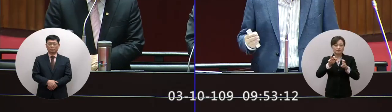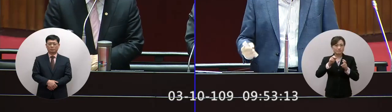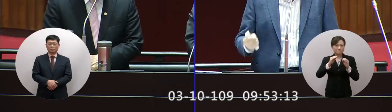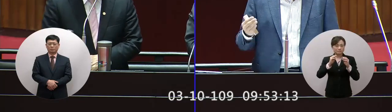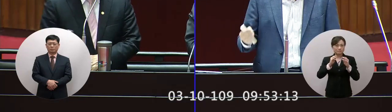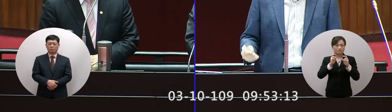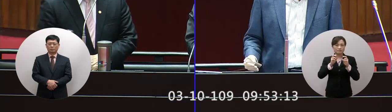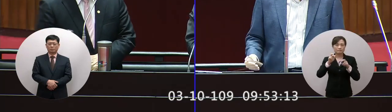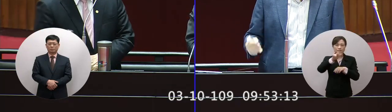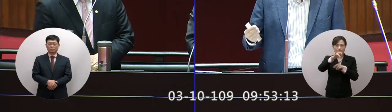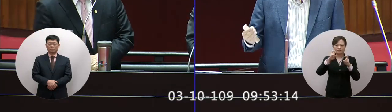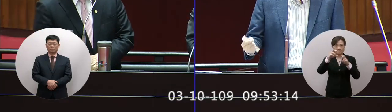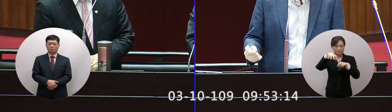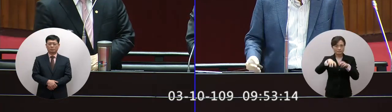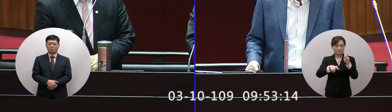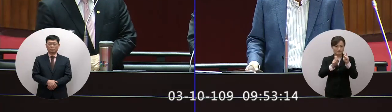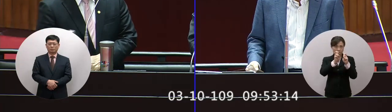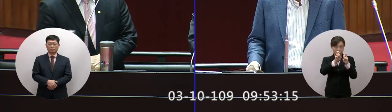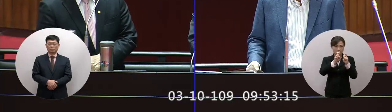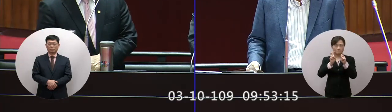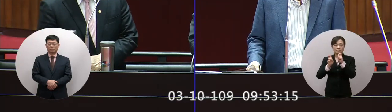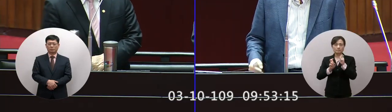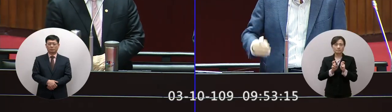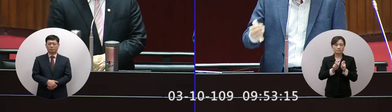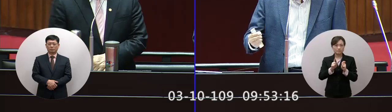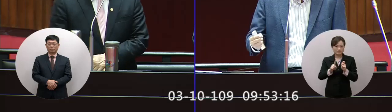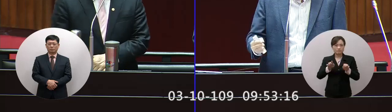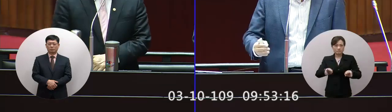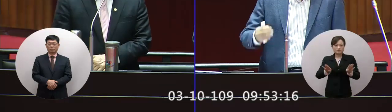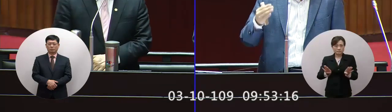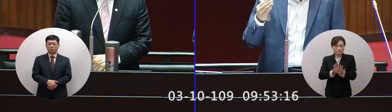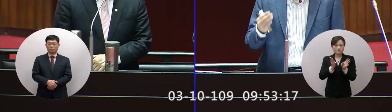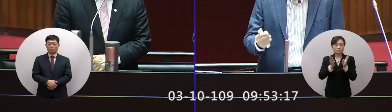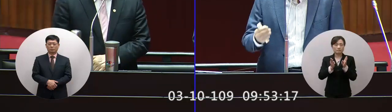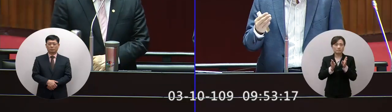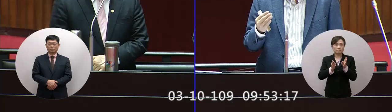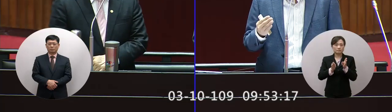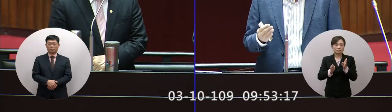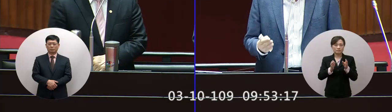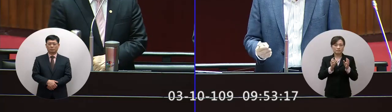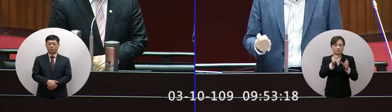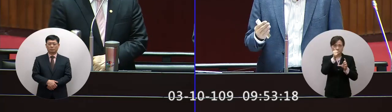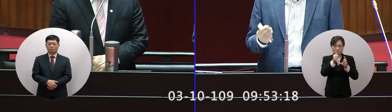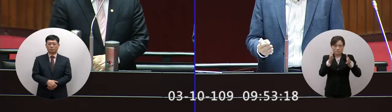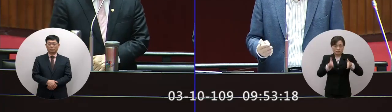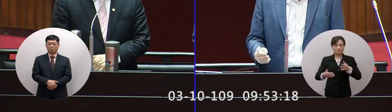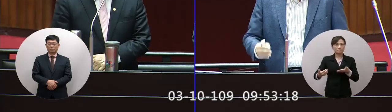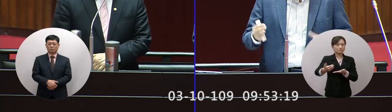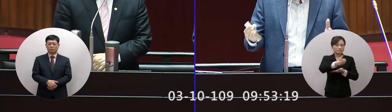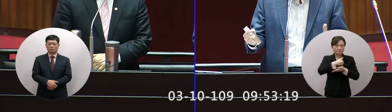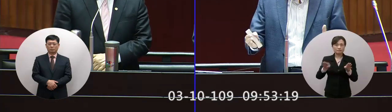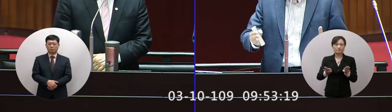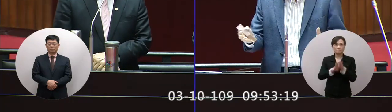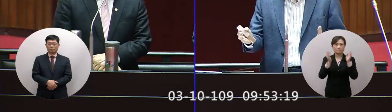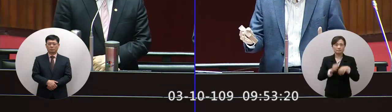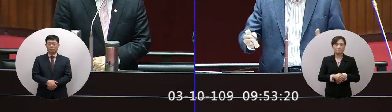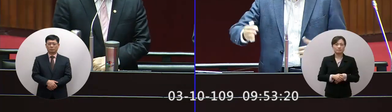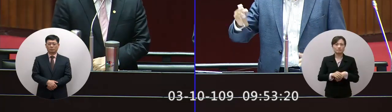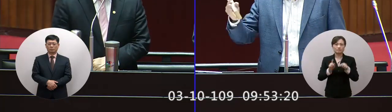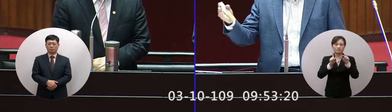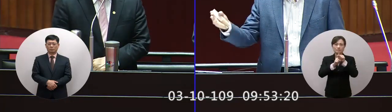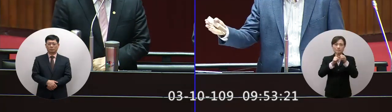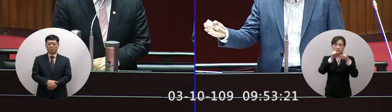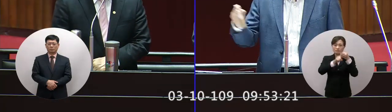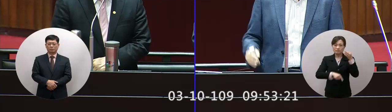A20 A21 站两个都已经核定，正在区段征收了，正好就是中丰北路交流道下来左